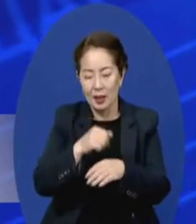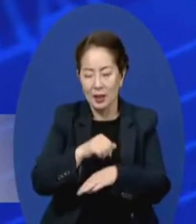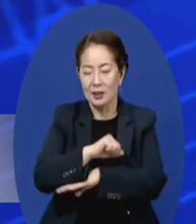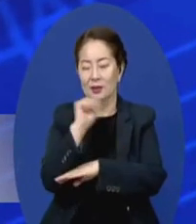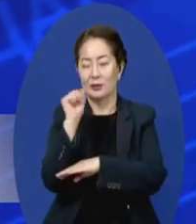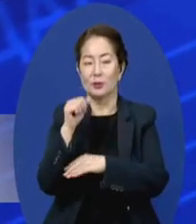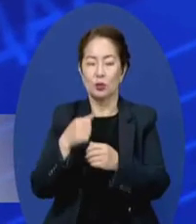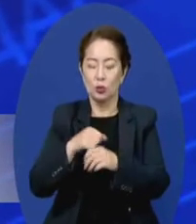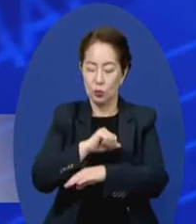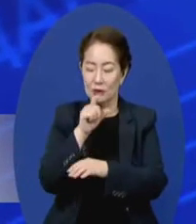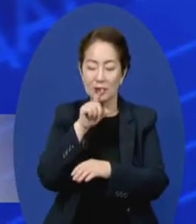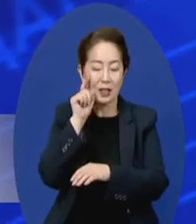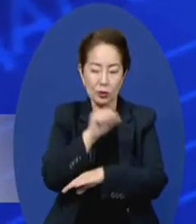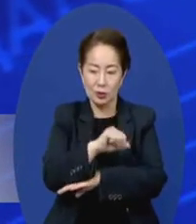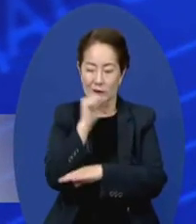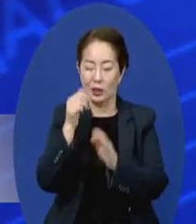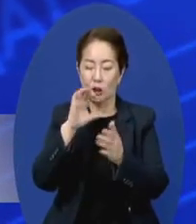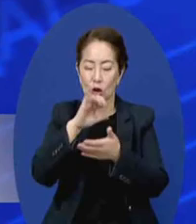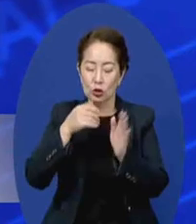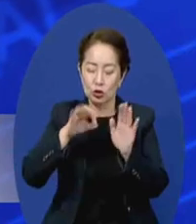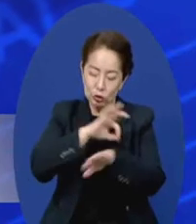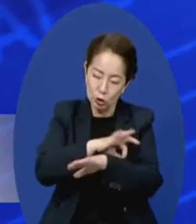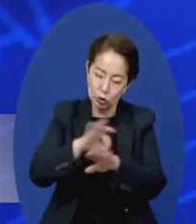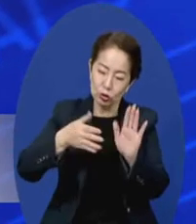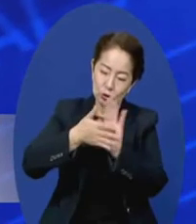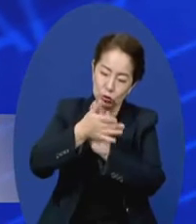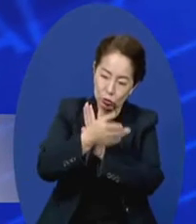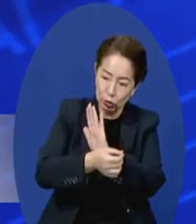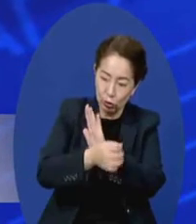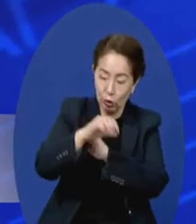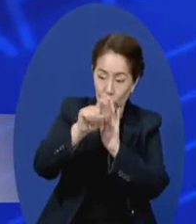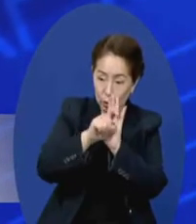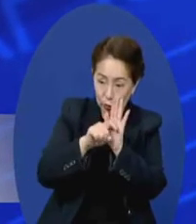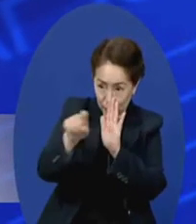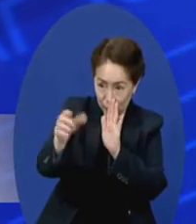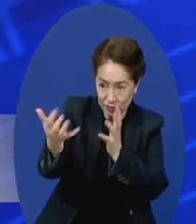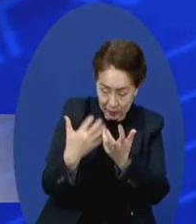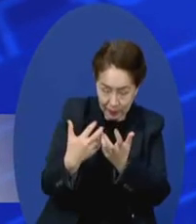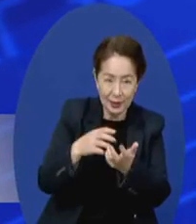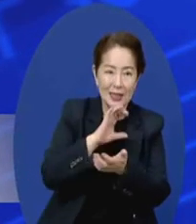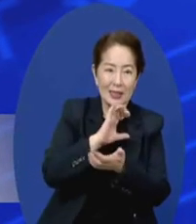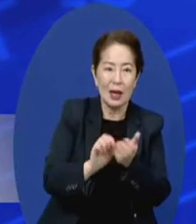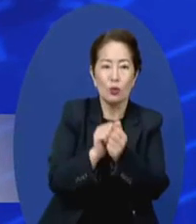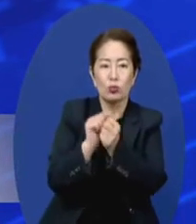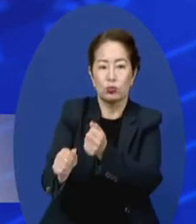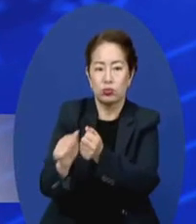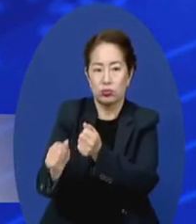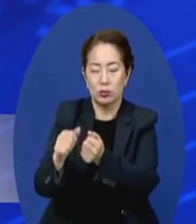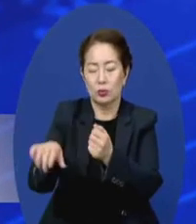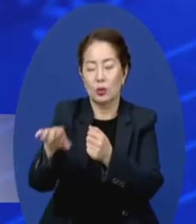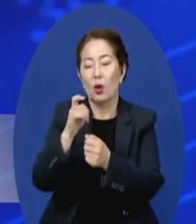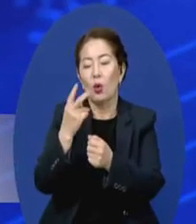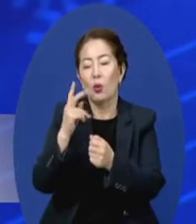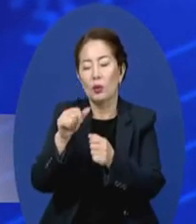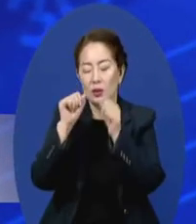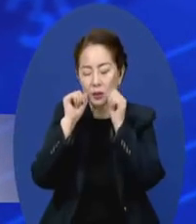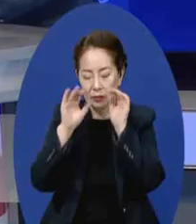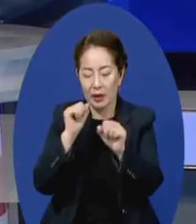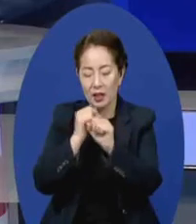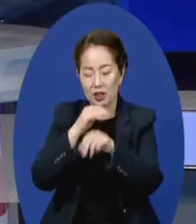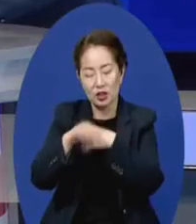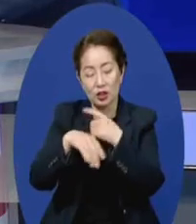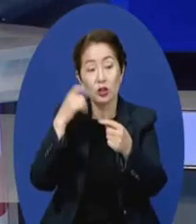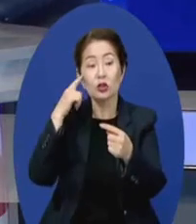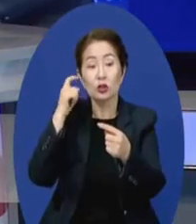урам өгөх тэр төсөл санхүүжүүлдэг. Тэр залуусаараа хүмүүсээр иргэдээр байгуулгаар дамжуулж энэ хүмүүлгийн үйлсийг хийх ийм зорилготой